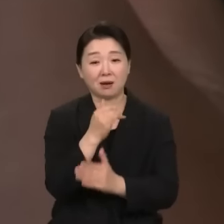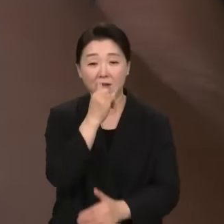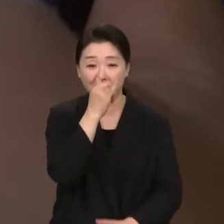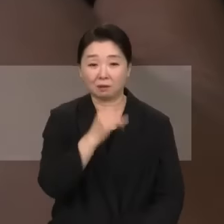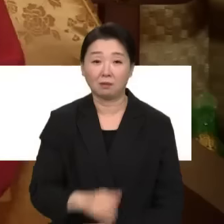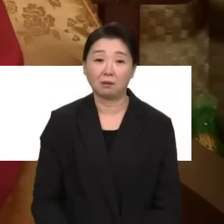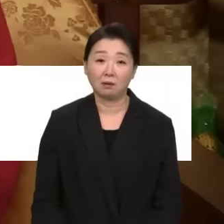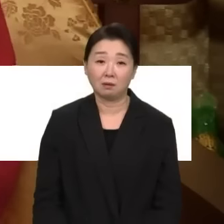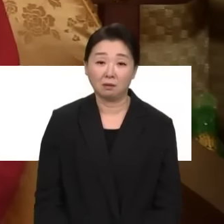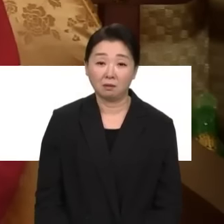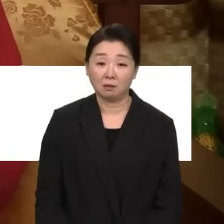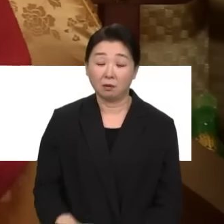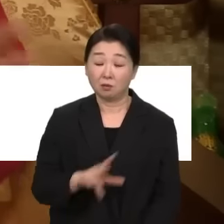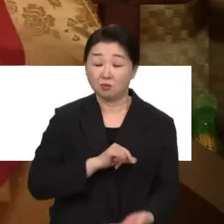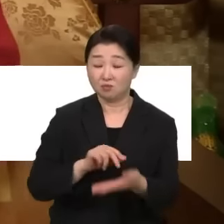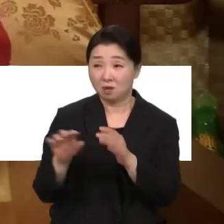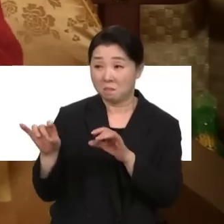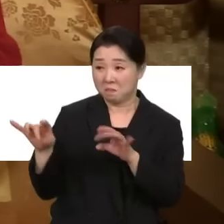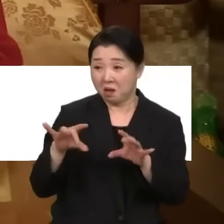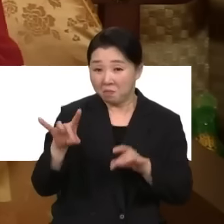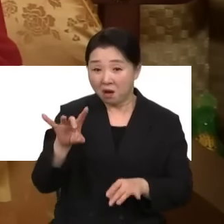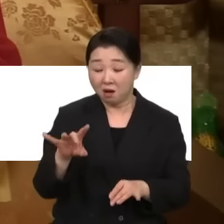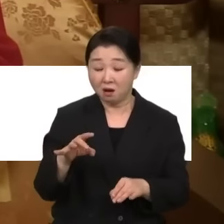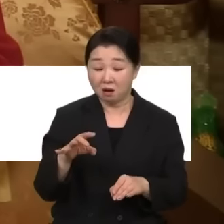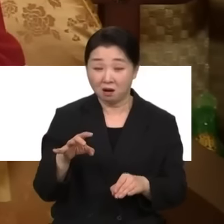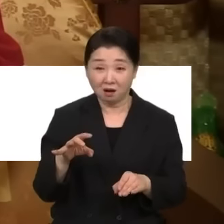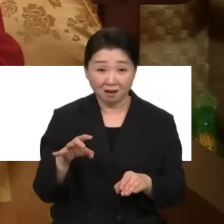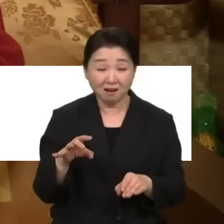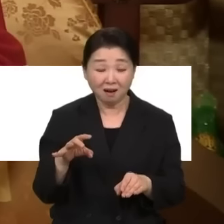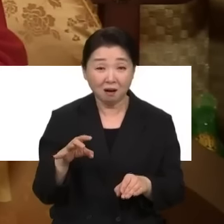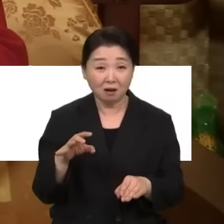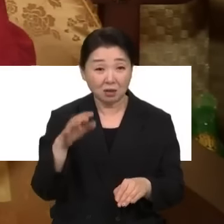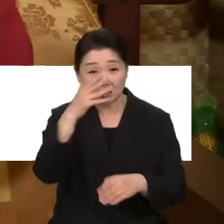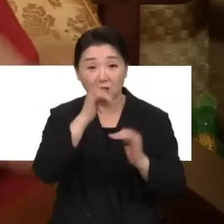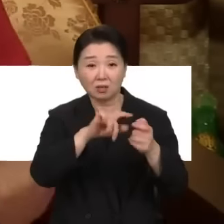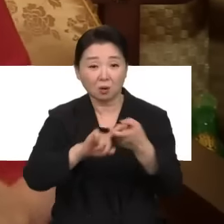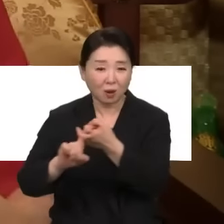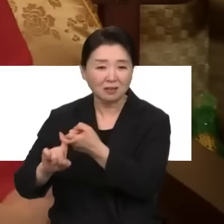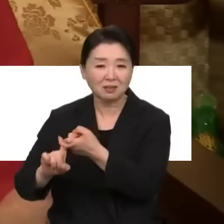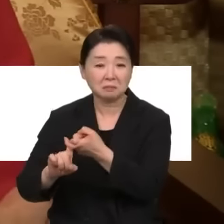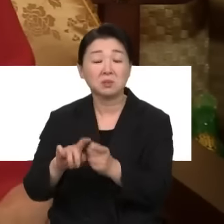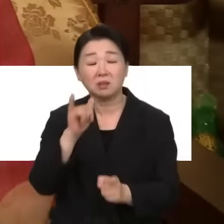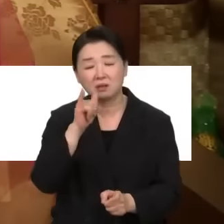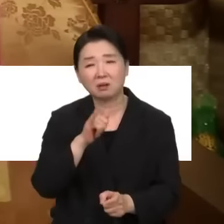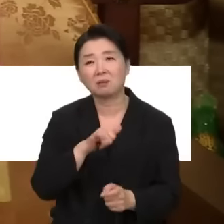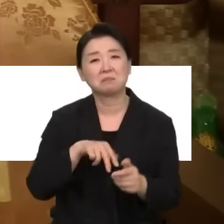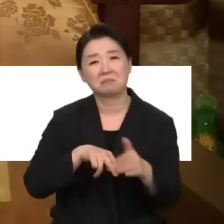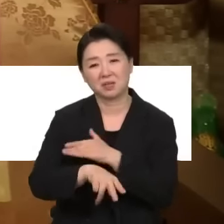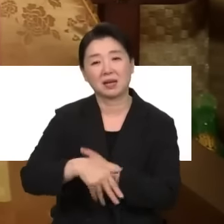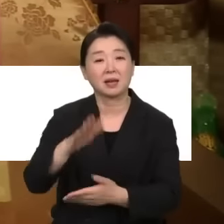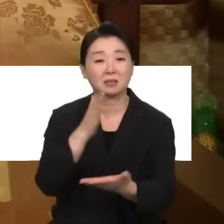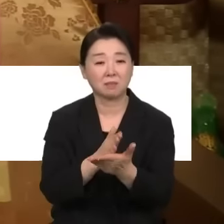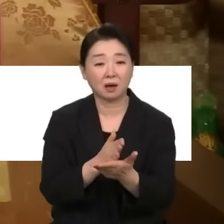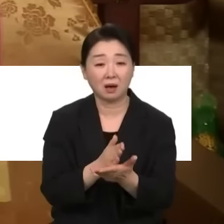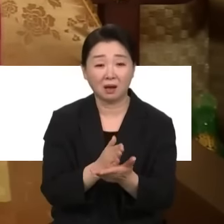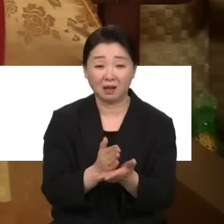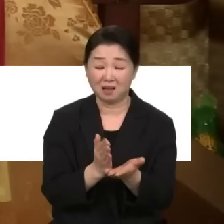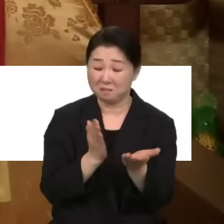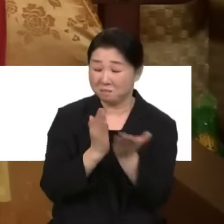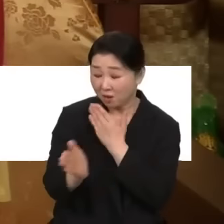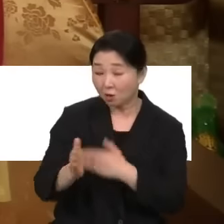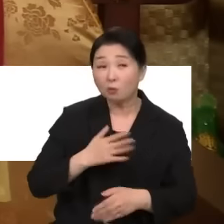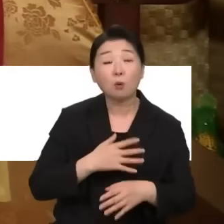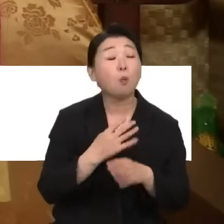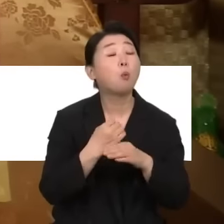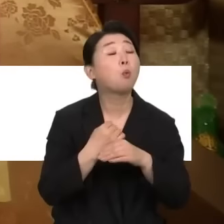굉장히 자극적인 주제를 가지고 시청자들의 어그로를 끄는 분들은 저는 피하셨으면 좋겠다. 안 맞으면 내가 언제 그랬냐는